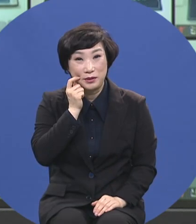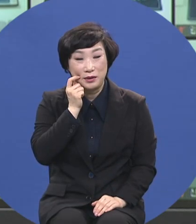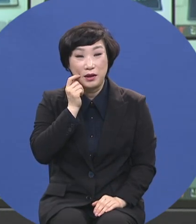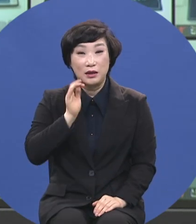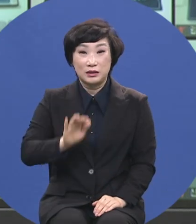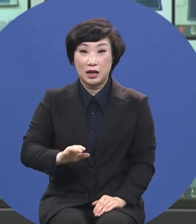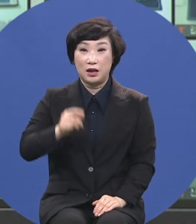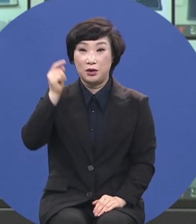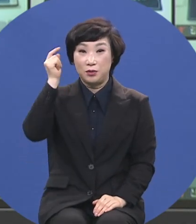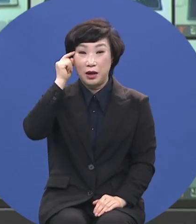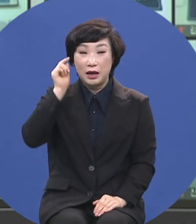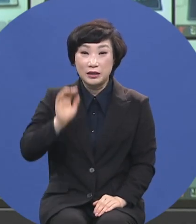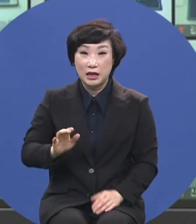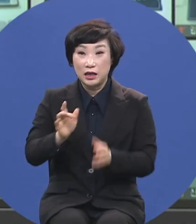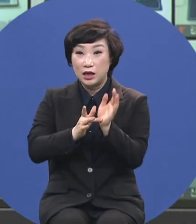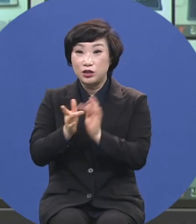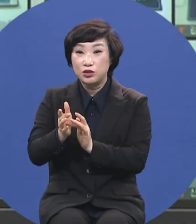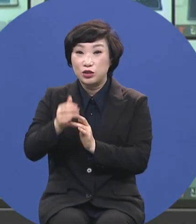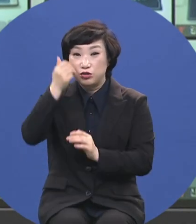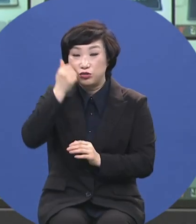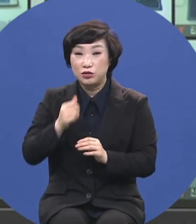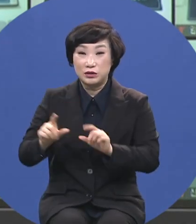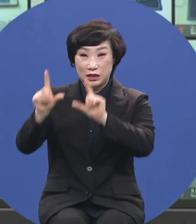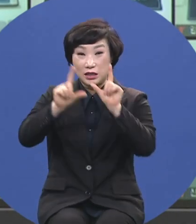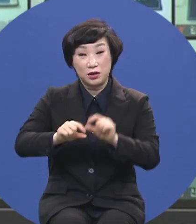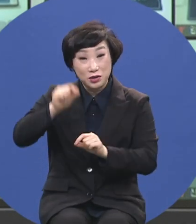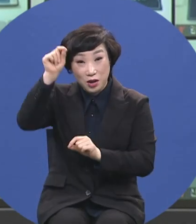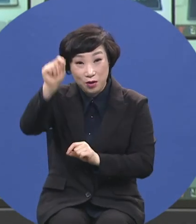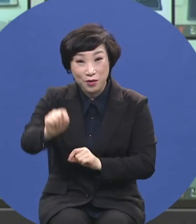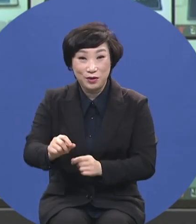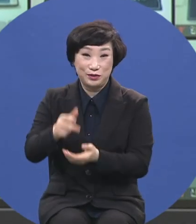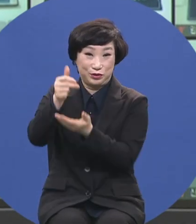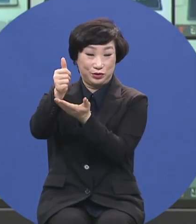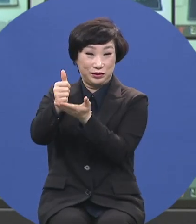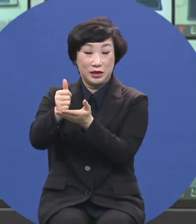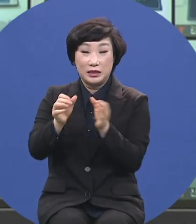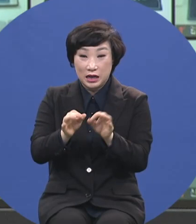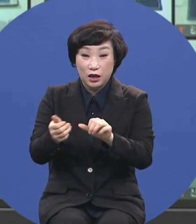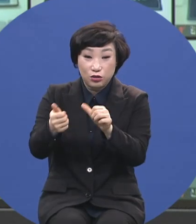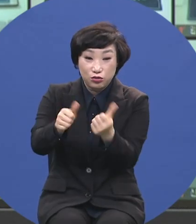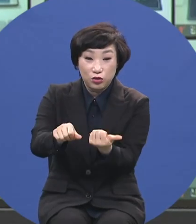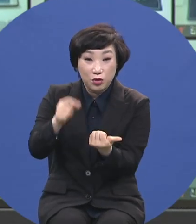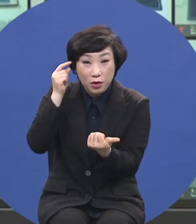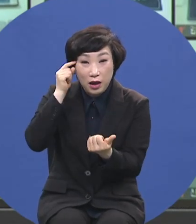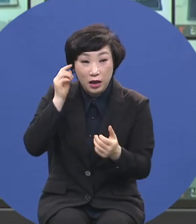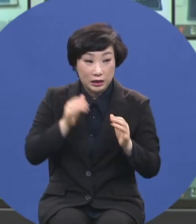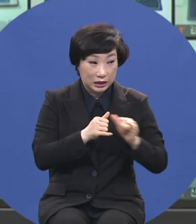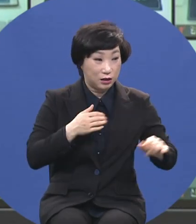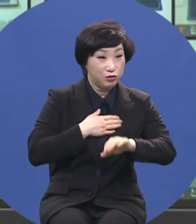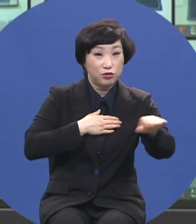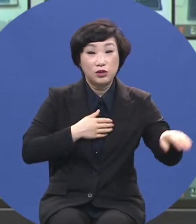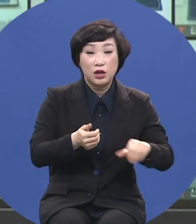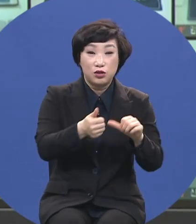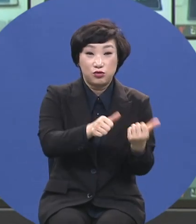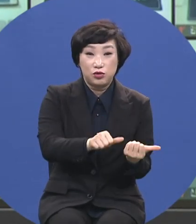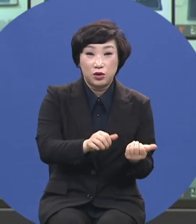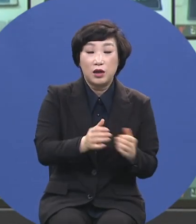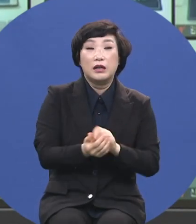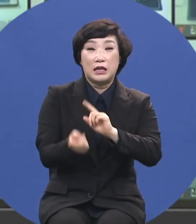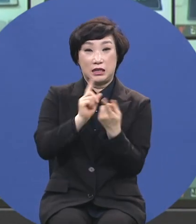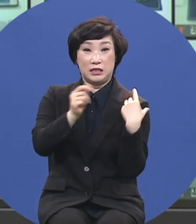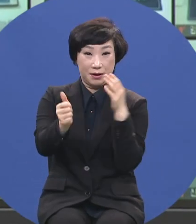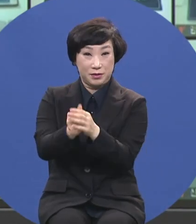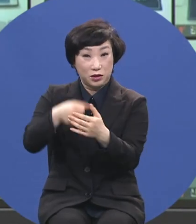것은 그는 영원히 사시는 분이요 잠시 죽으신 것은 우리가 죽을 죄를 택하신